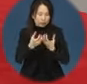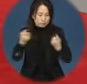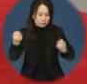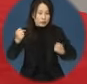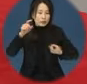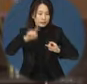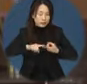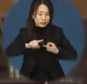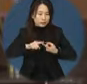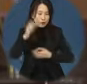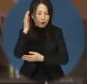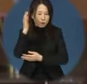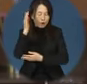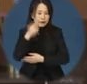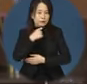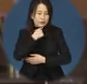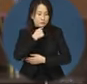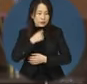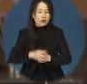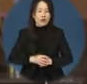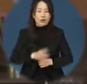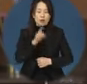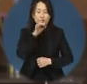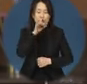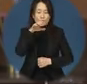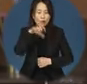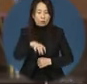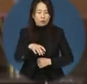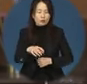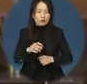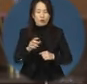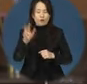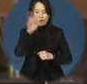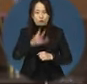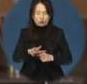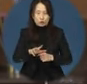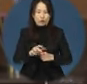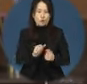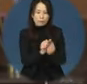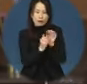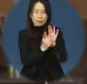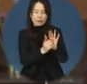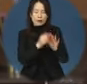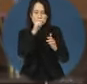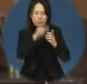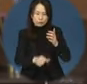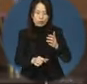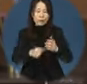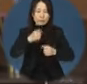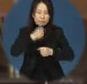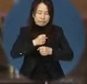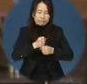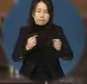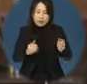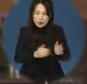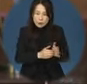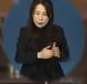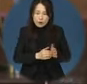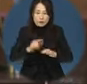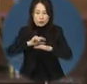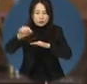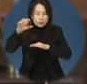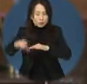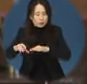얘기하신 김에 중앙에 서 노 전국적인 어떤 지침 방침을 세우면 기억 현장에서는 기억 특색에 맞게 좀